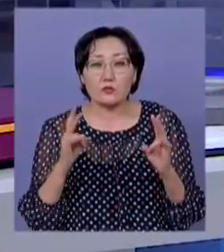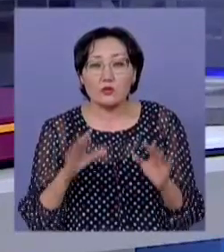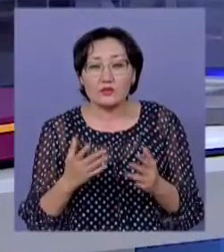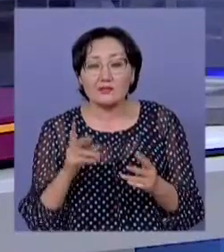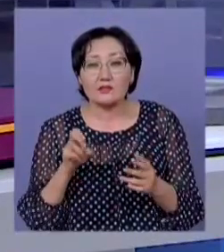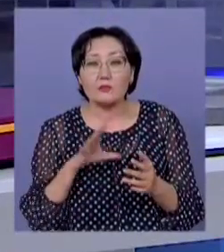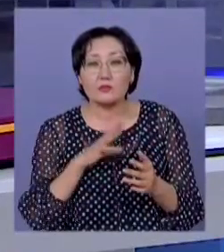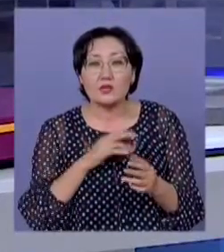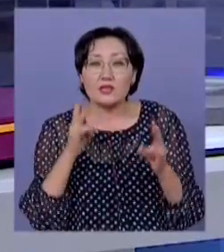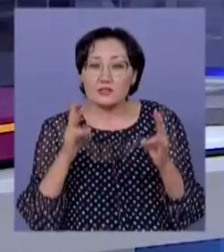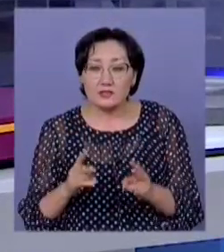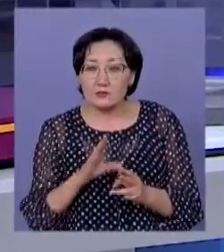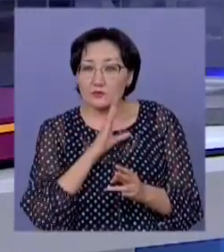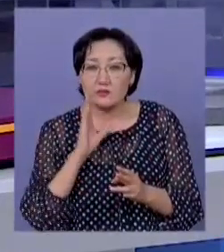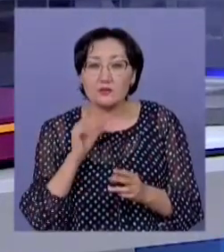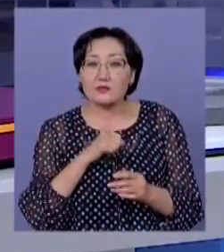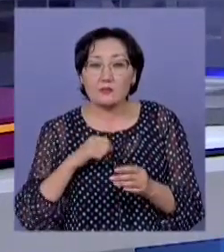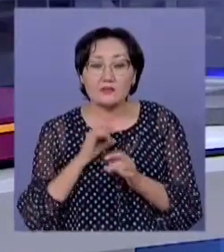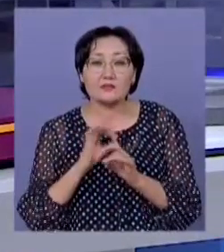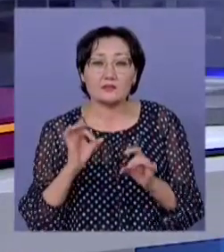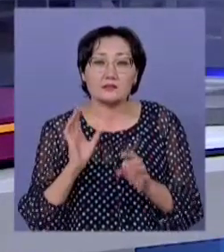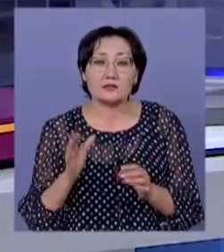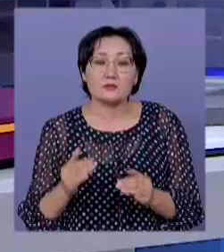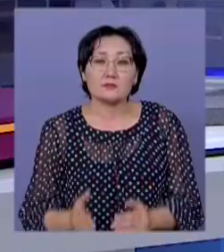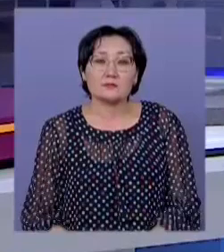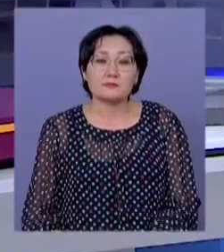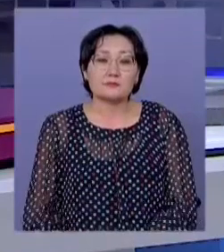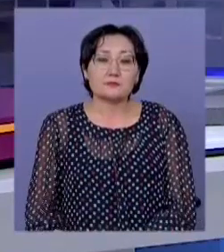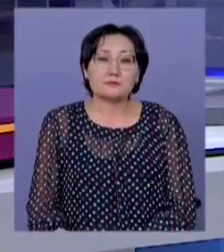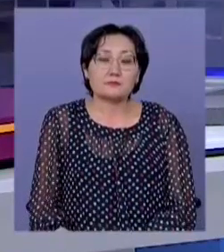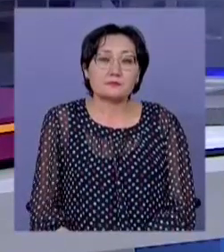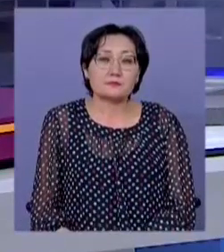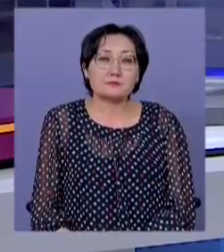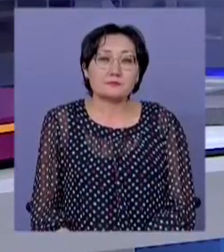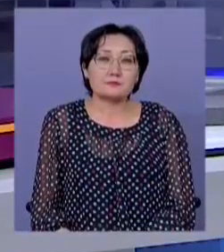болғанын зардап шеккен ананың өз аузынан естісек. Қуан Нұрақын тілдесіп келді.